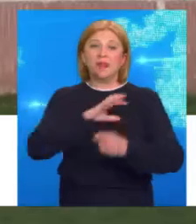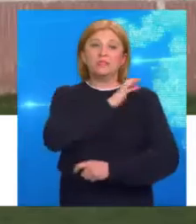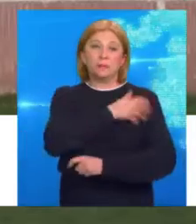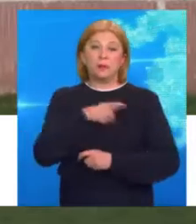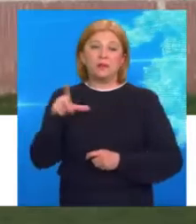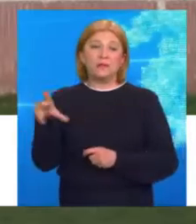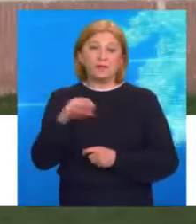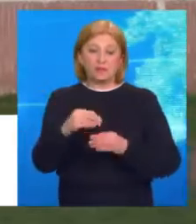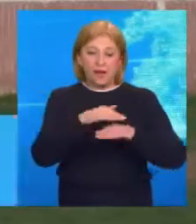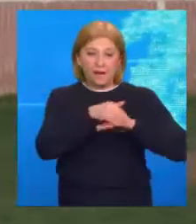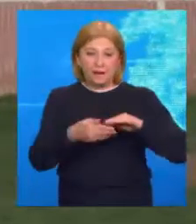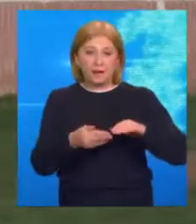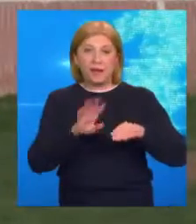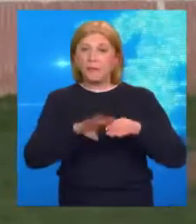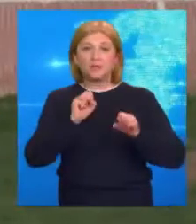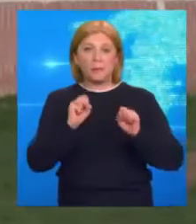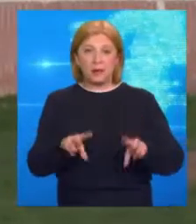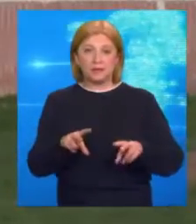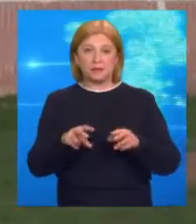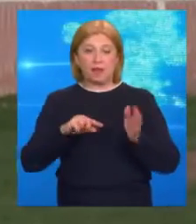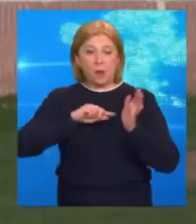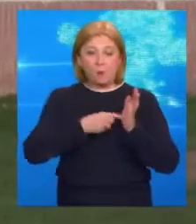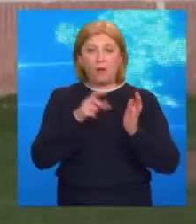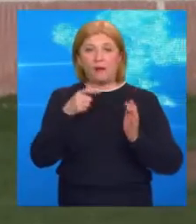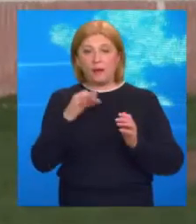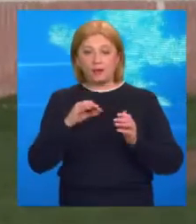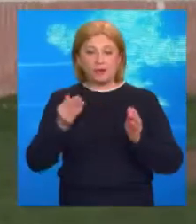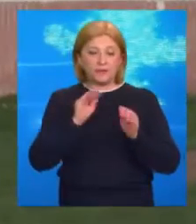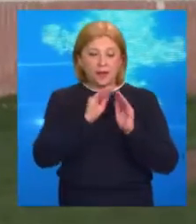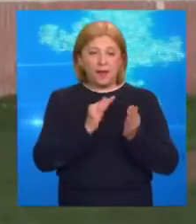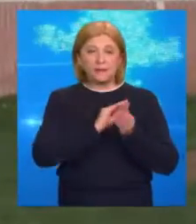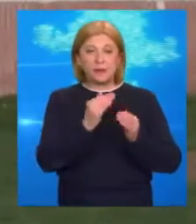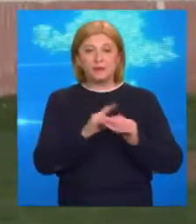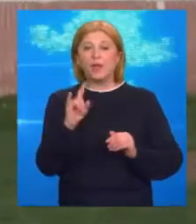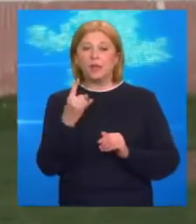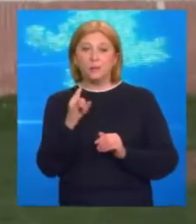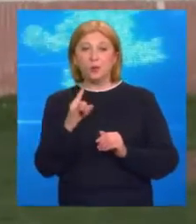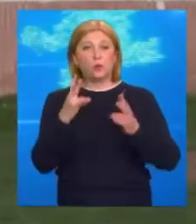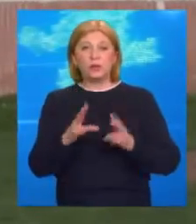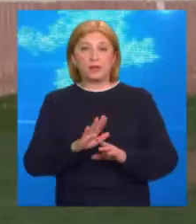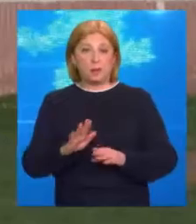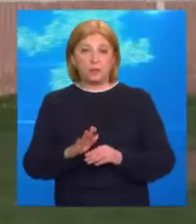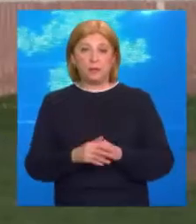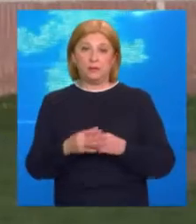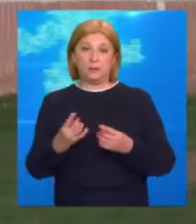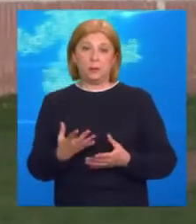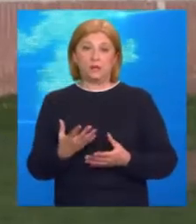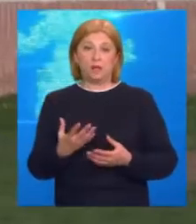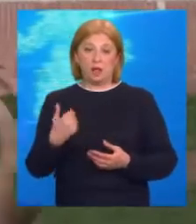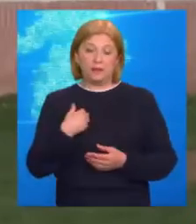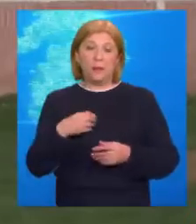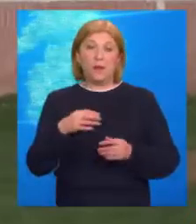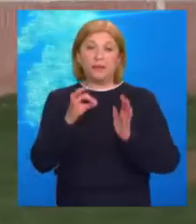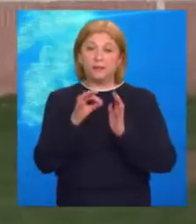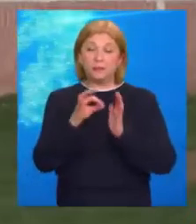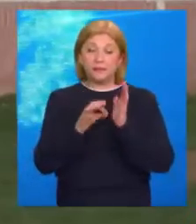края безопасные, там все болтики, гаечки закрытые, так что ребенку просто не потравмироваться. Нам это, в принципе,